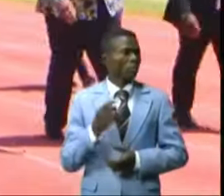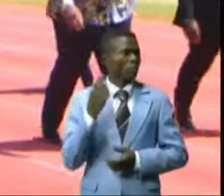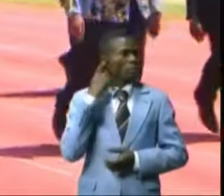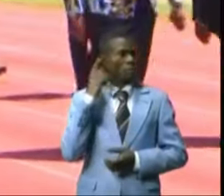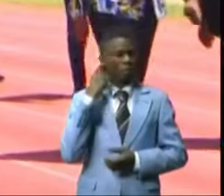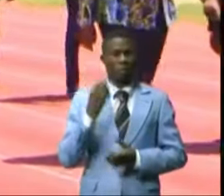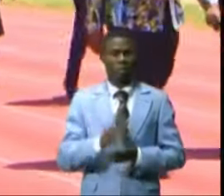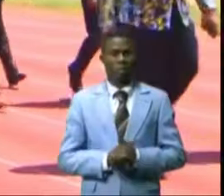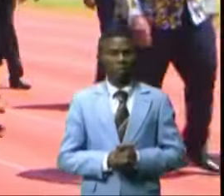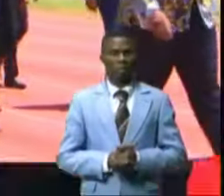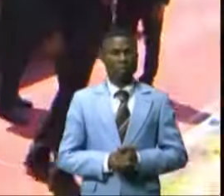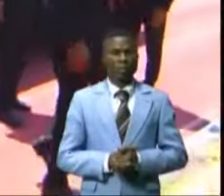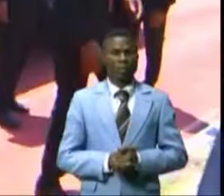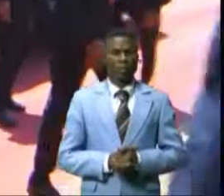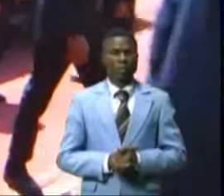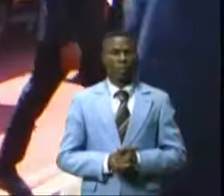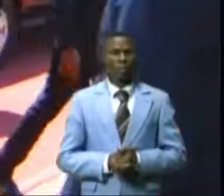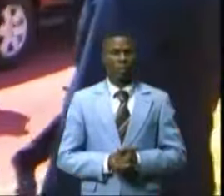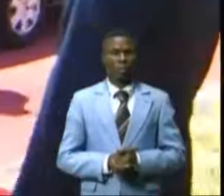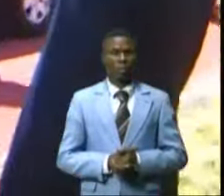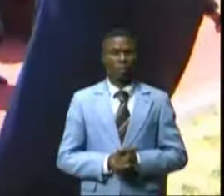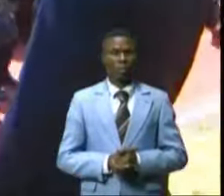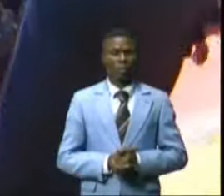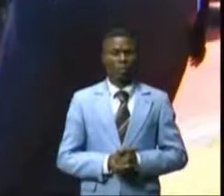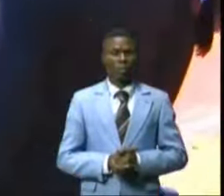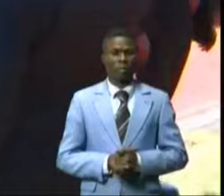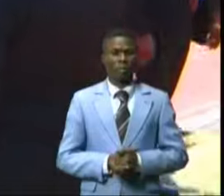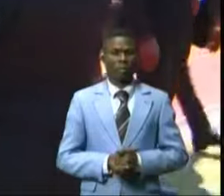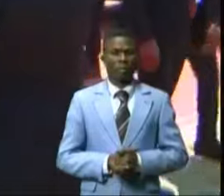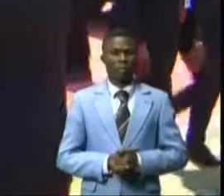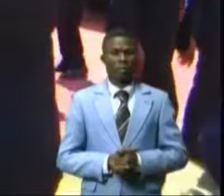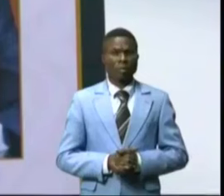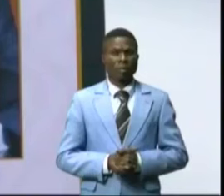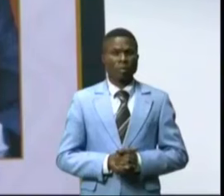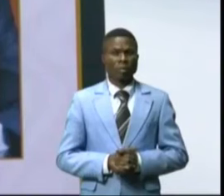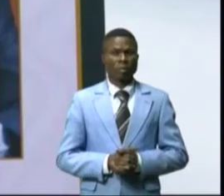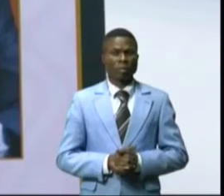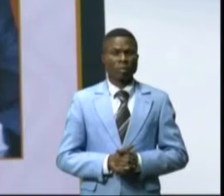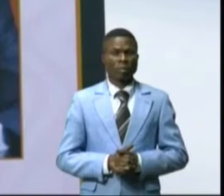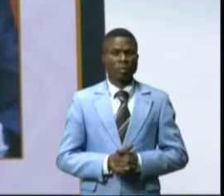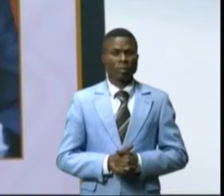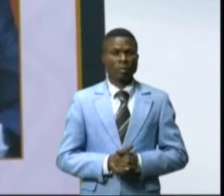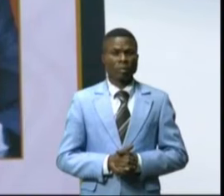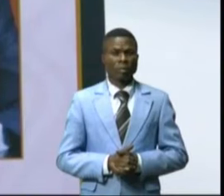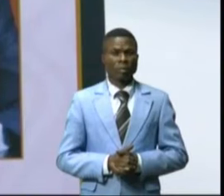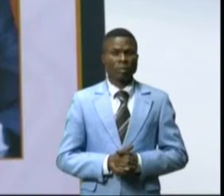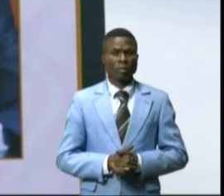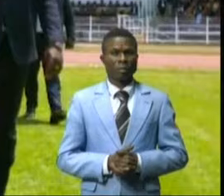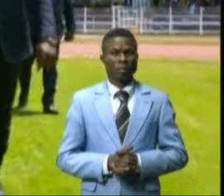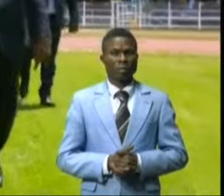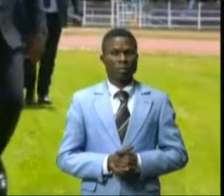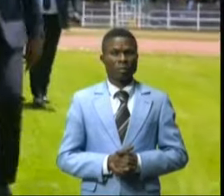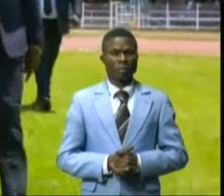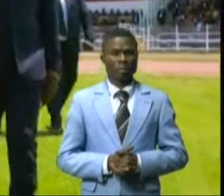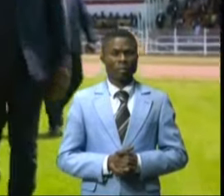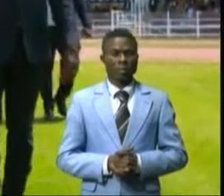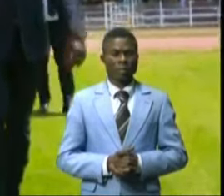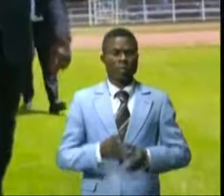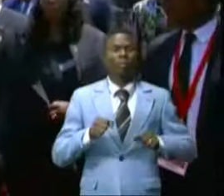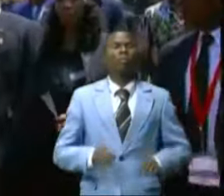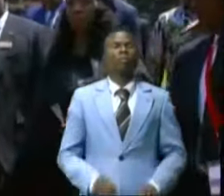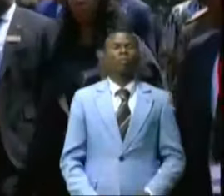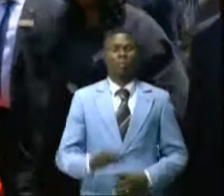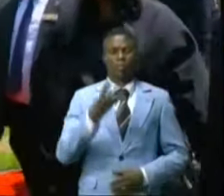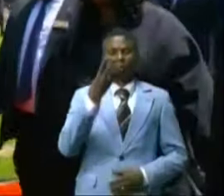hommage mérité au troisième président de Namibie, feu le docteur Hage Geingob, décédé le